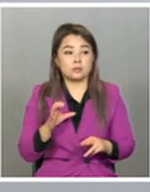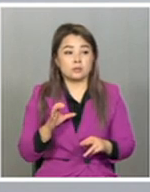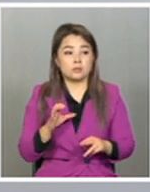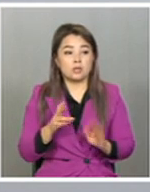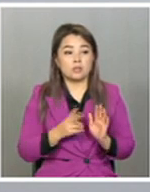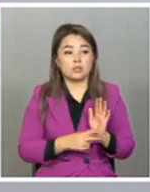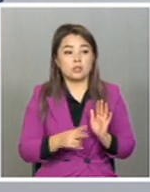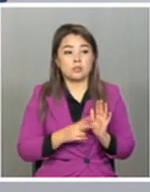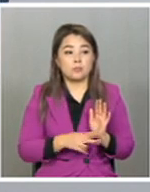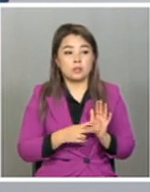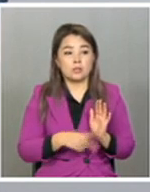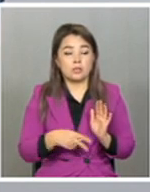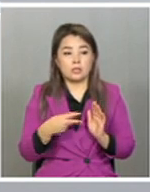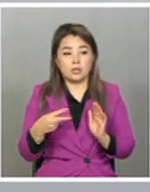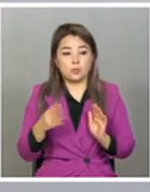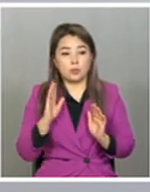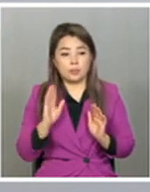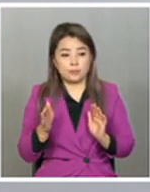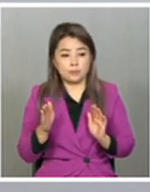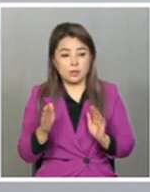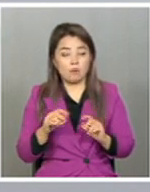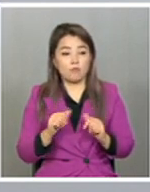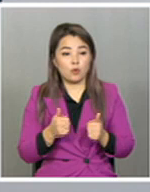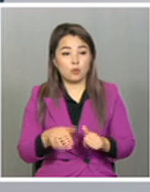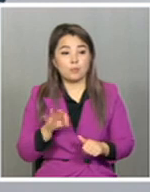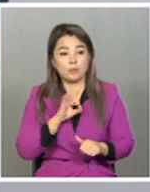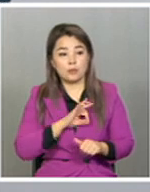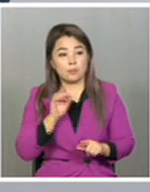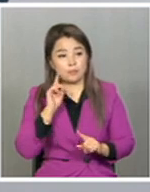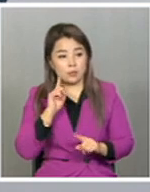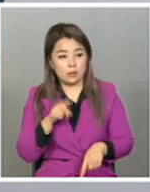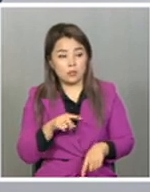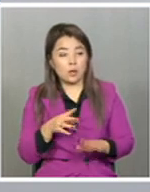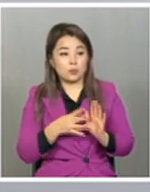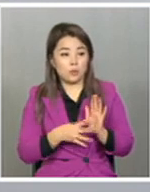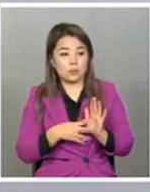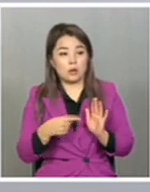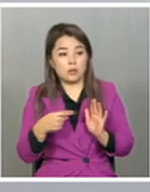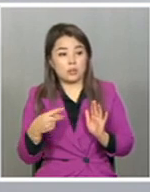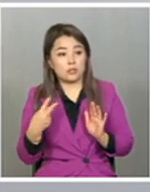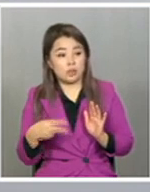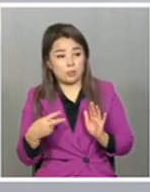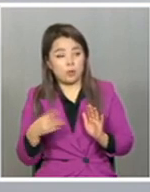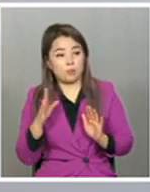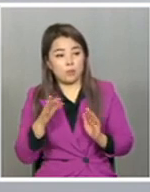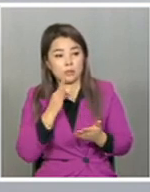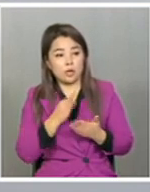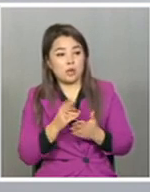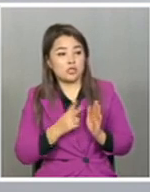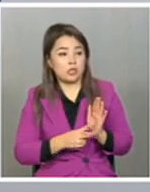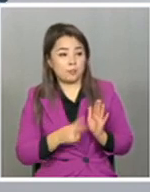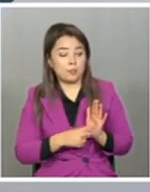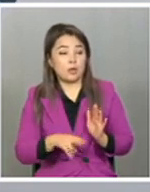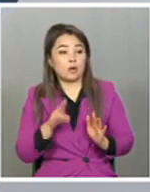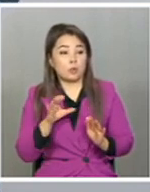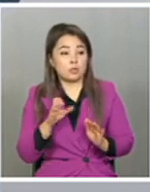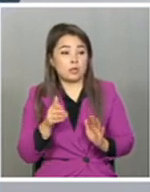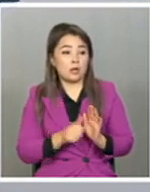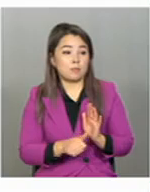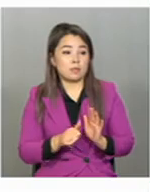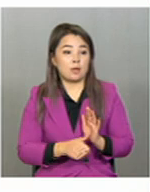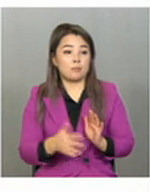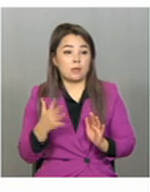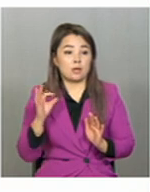70 градусқа тең болады. Формуланы қалай пайдаланатын ұққан шығарсыздар. Олай болса, косинус 65 градус бізде нешеге тең